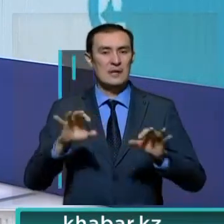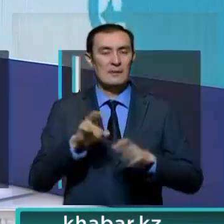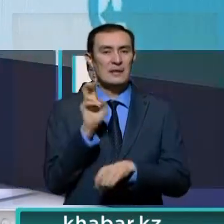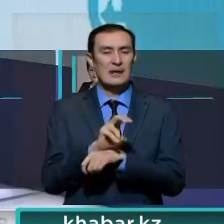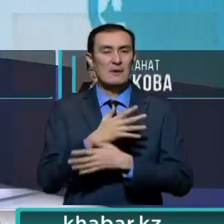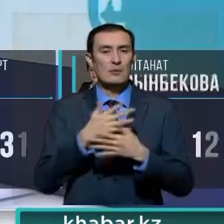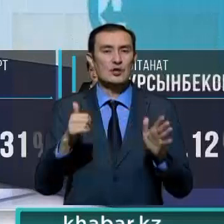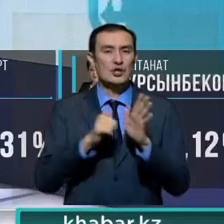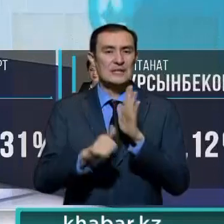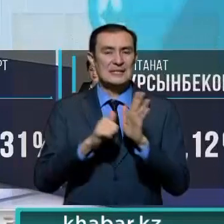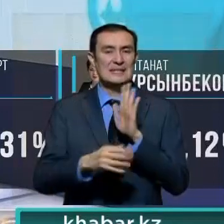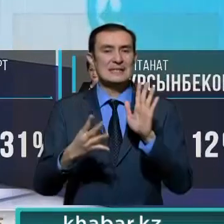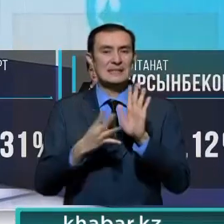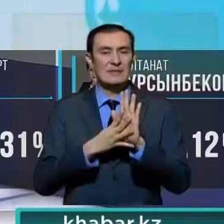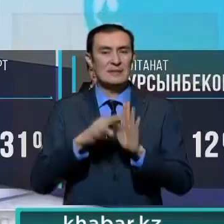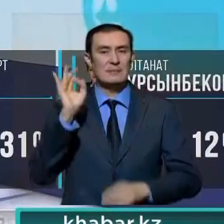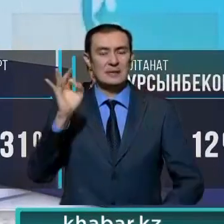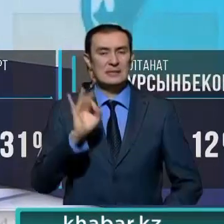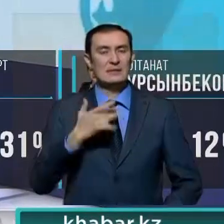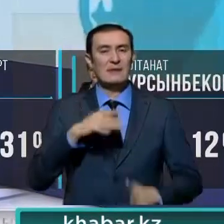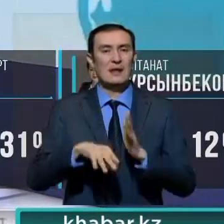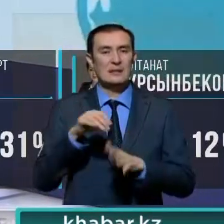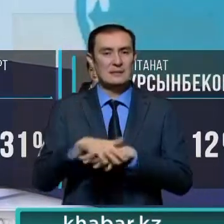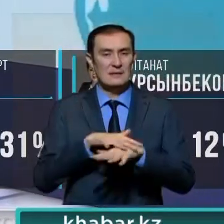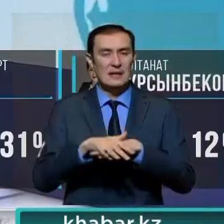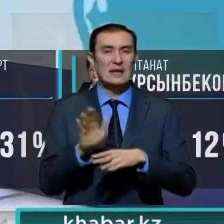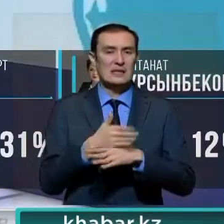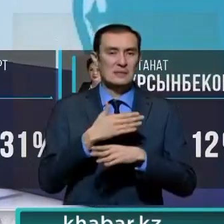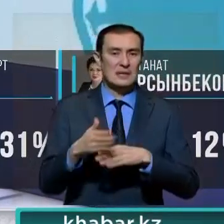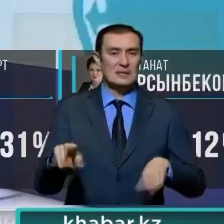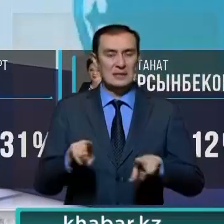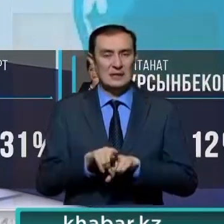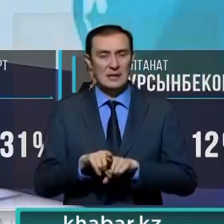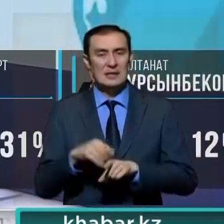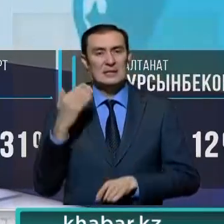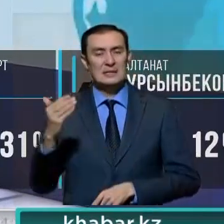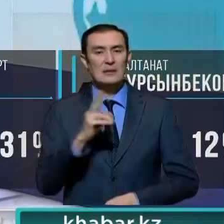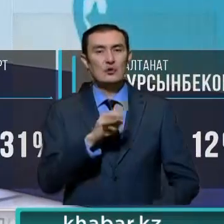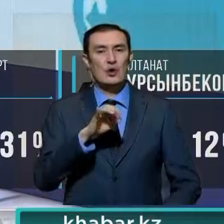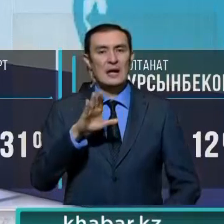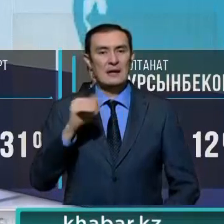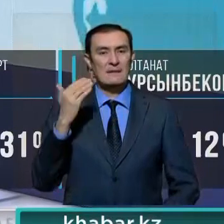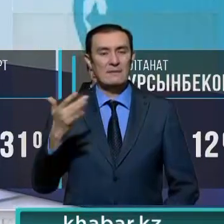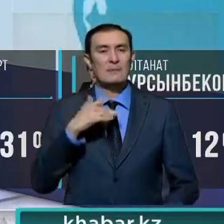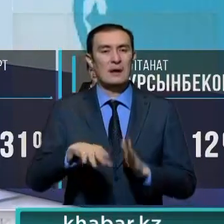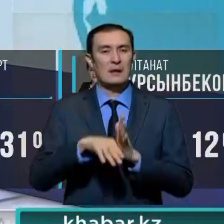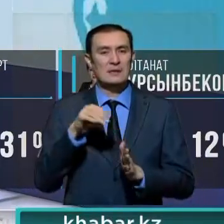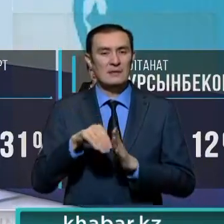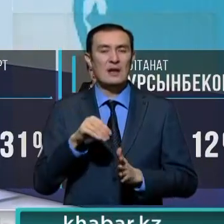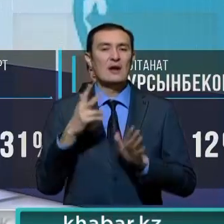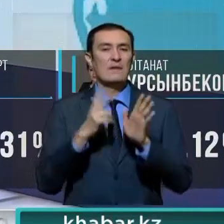явка превысила 69%. Голоса избирателей распределялись следующим образом. За Касым-Жомарта Токаева